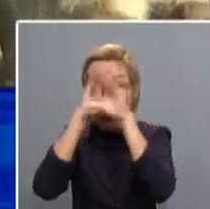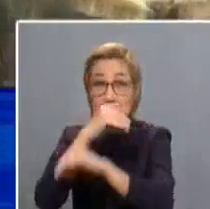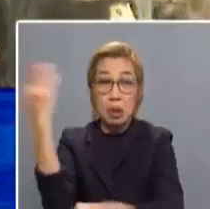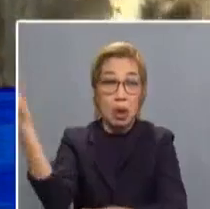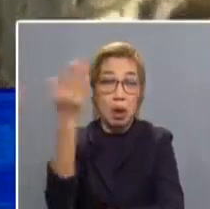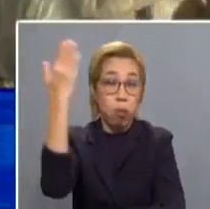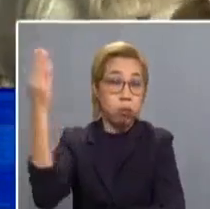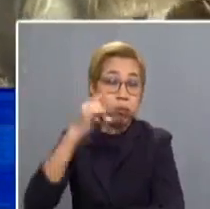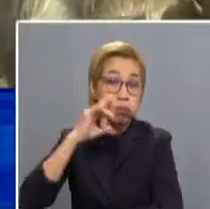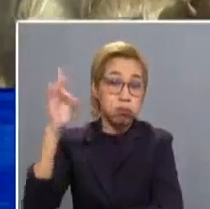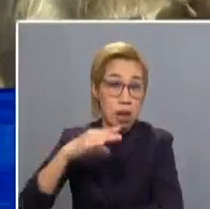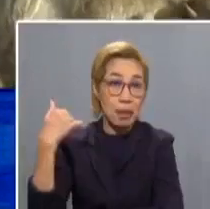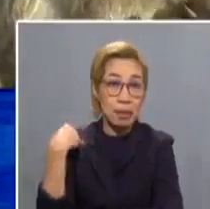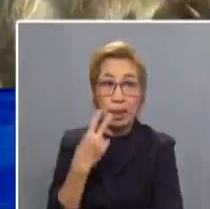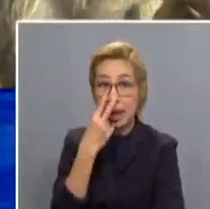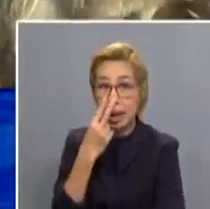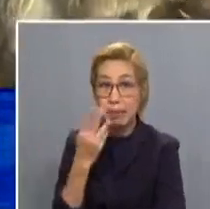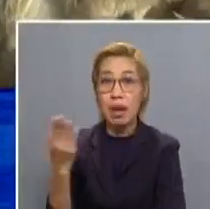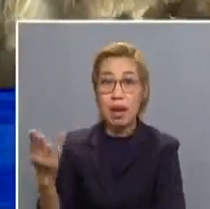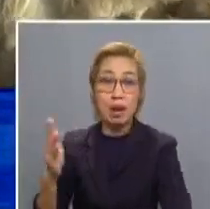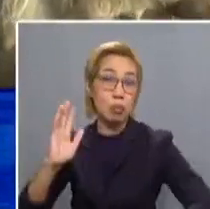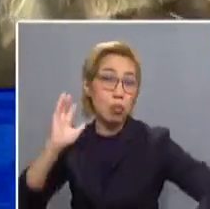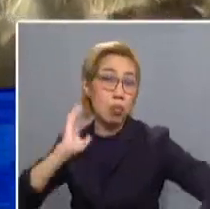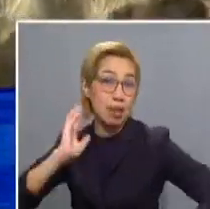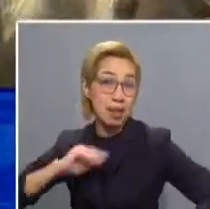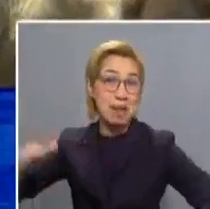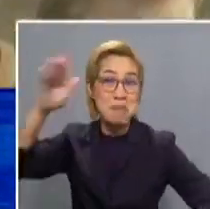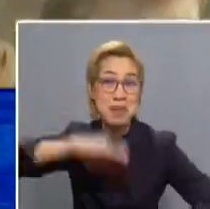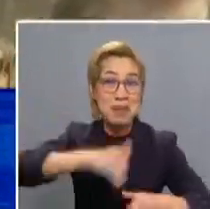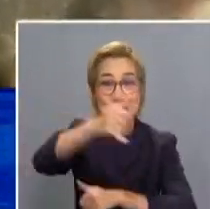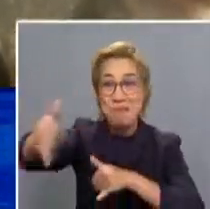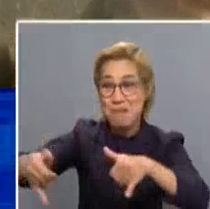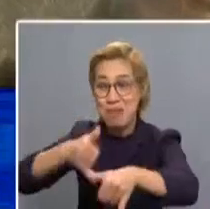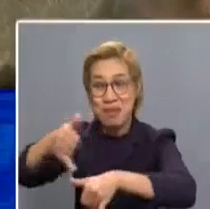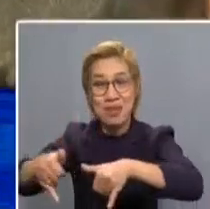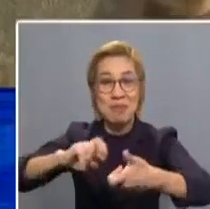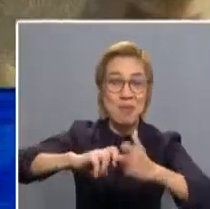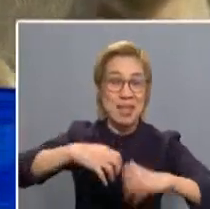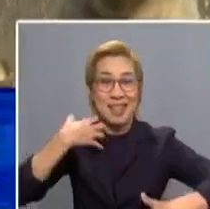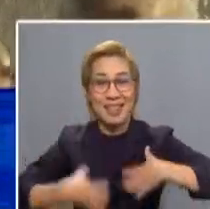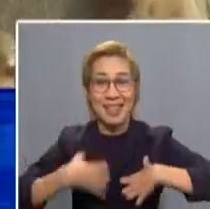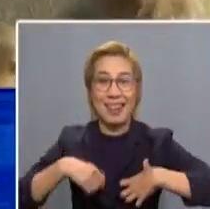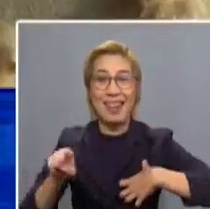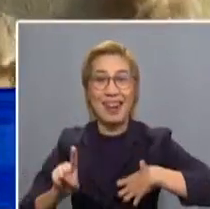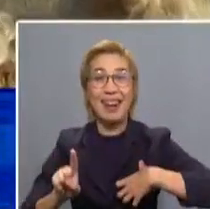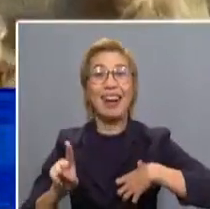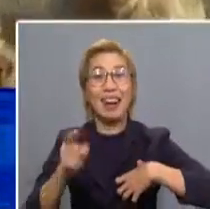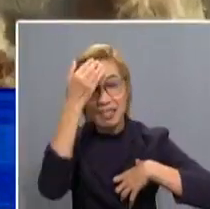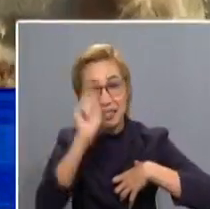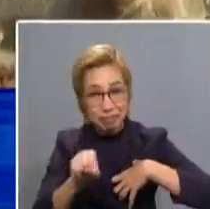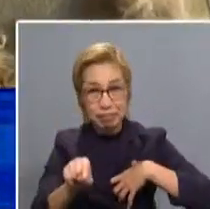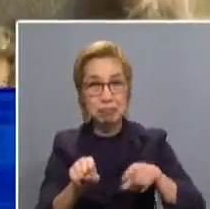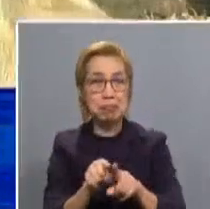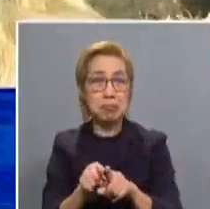มแรงค่ะคุณผู้ชมคะและนี่แหละค่ะเราพี่น้องลิงทั้งหลายนะคะ เด ือ ดร ้อนกันเป็นแถวๆเลยนะคะคุณผู้ชมคะ